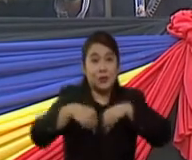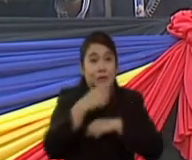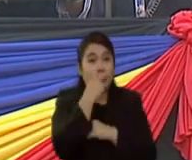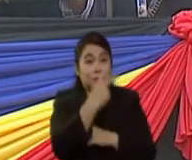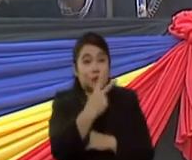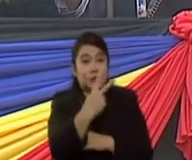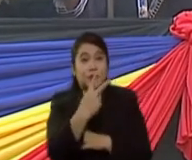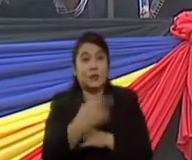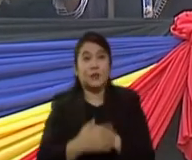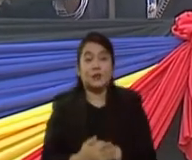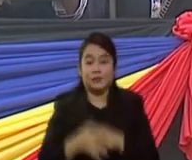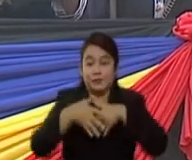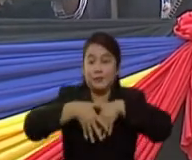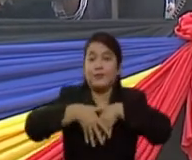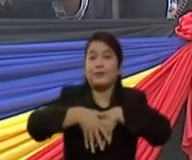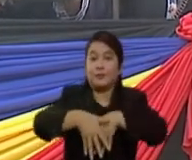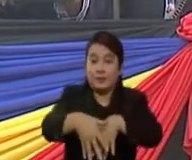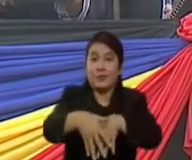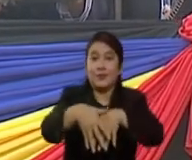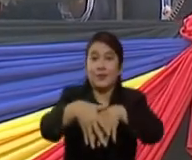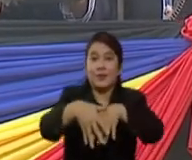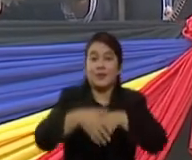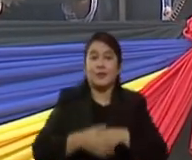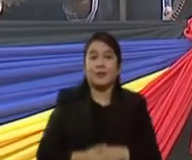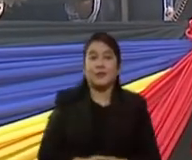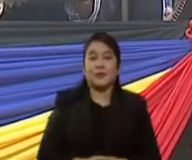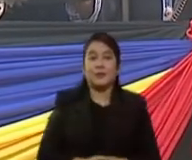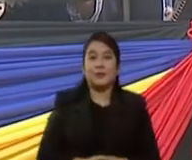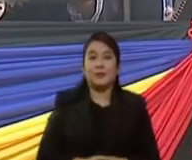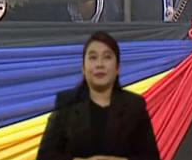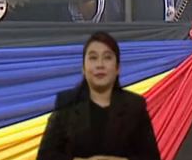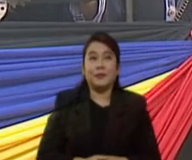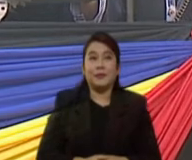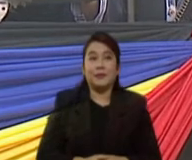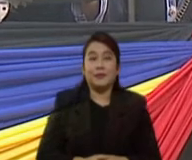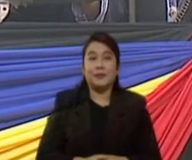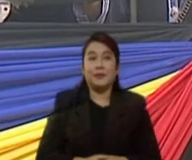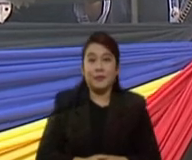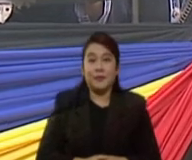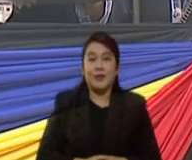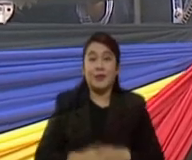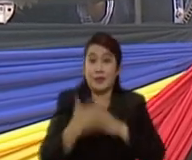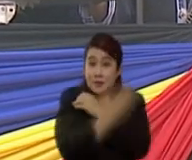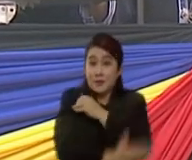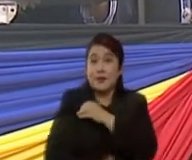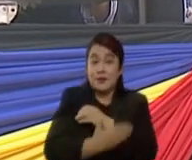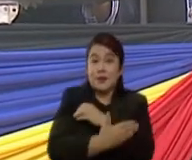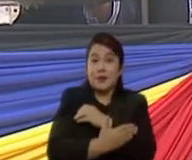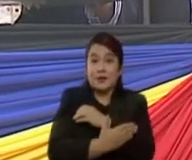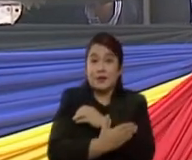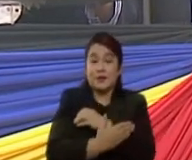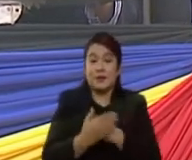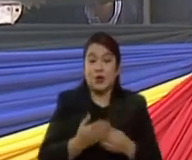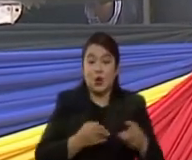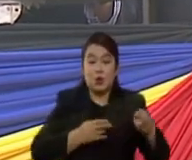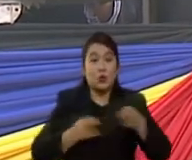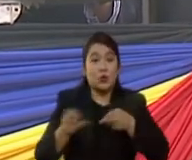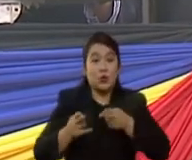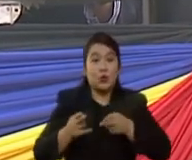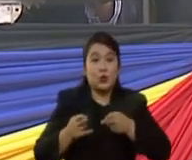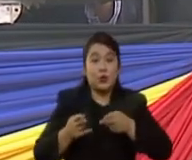memperlihatkan komponen perarakan terdiri daripada komponen kenegaraan, komponen urus tadbir